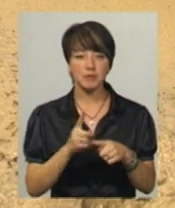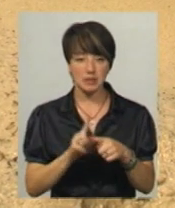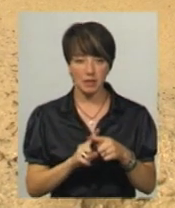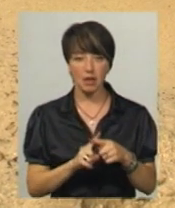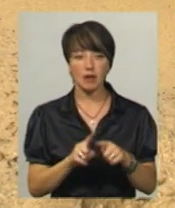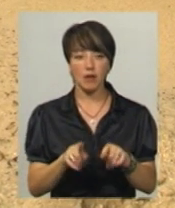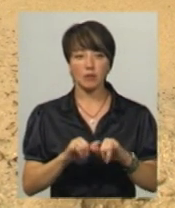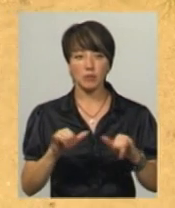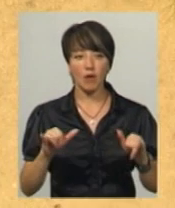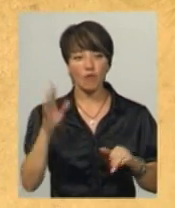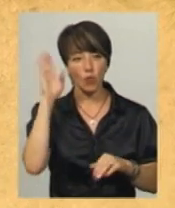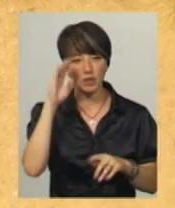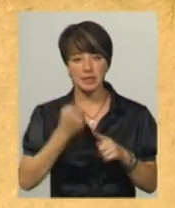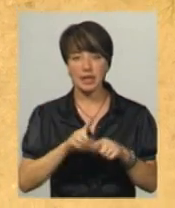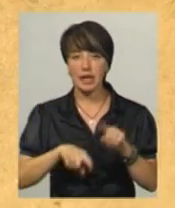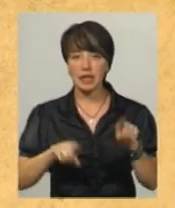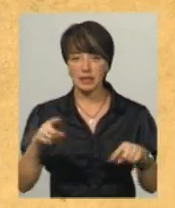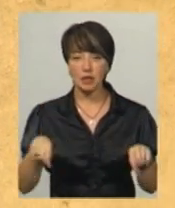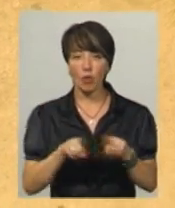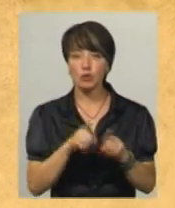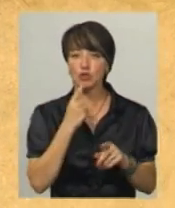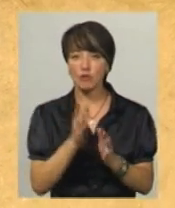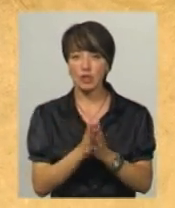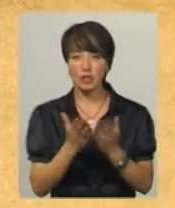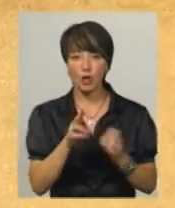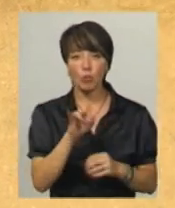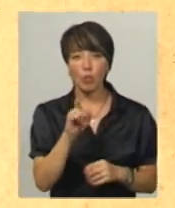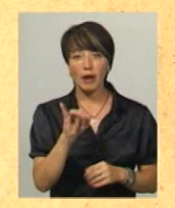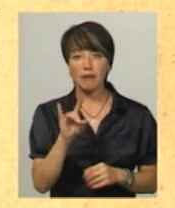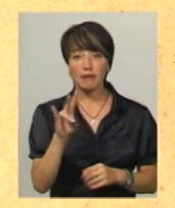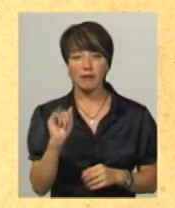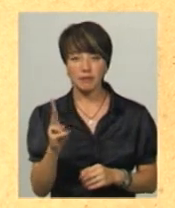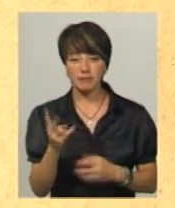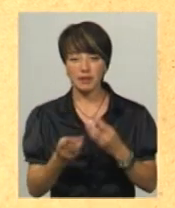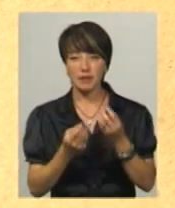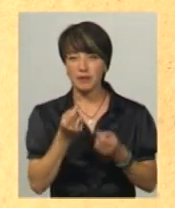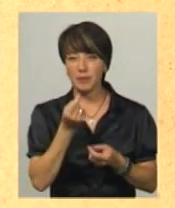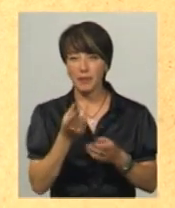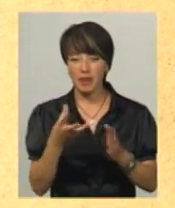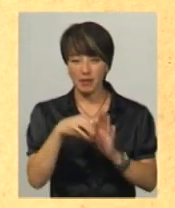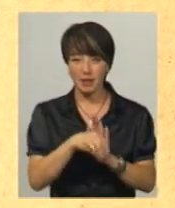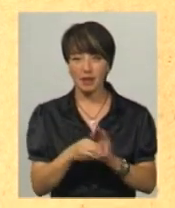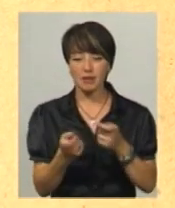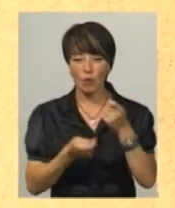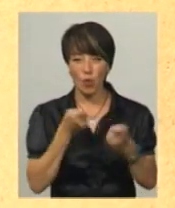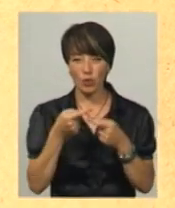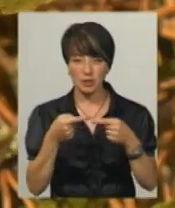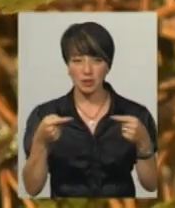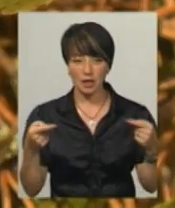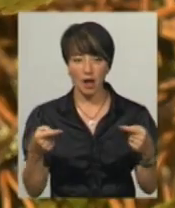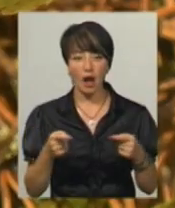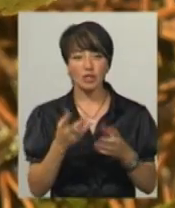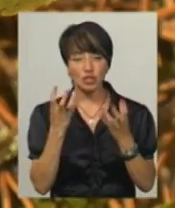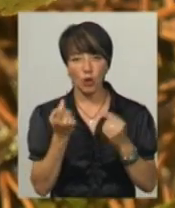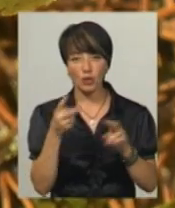яка зростає в воді – хижак. Це рідкісний також червонокнижний пухирник. Він живиться дрібними річковими молюсками, іншими тваринками. А реліктова